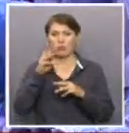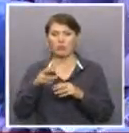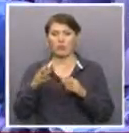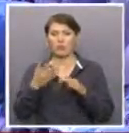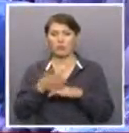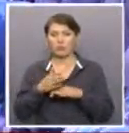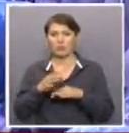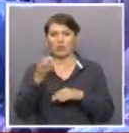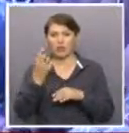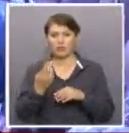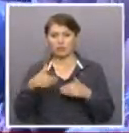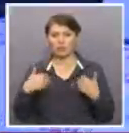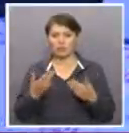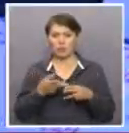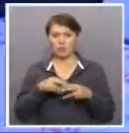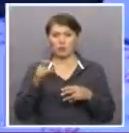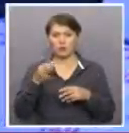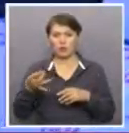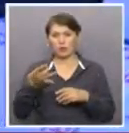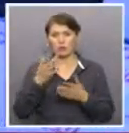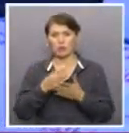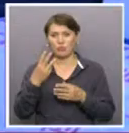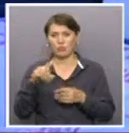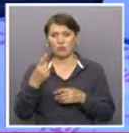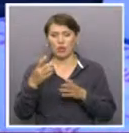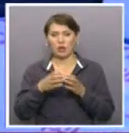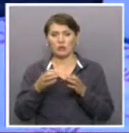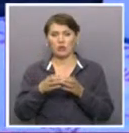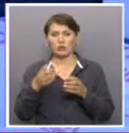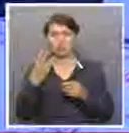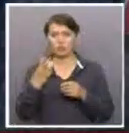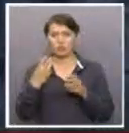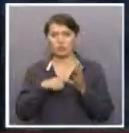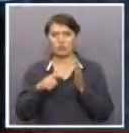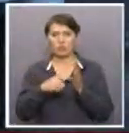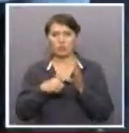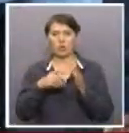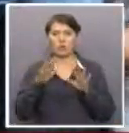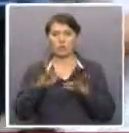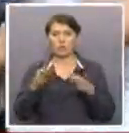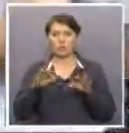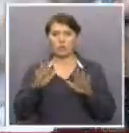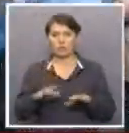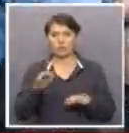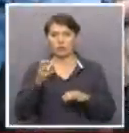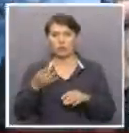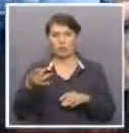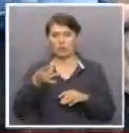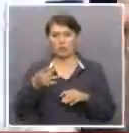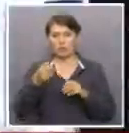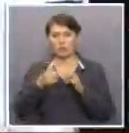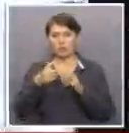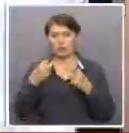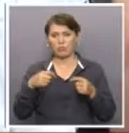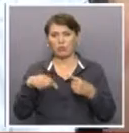бөлімдері де вакансиялар ұсынған. Түркісіб ауданы бойынша 31 компанияда 377 бос орын бар екен. Ал Наурызбай ауданында 11